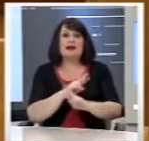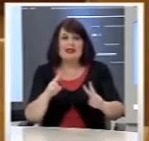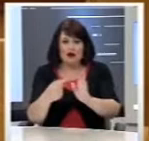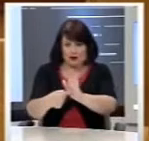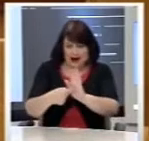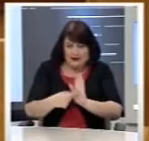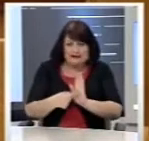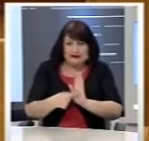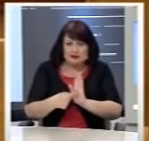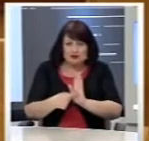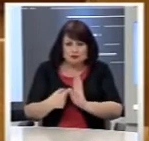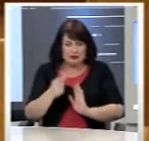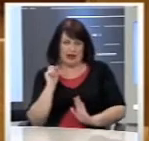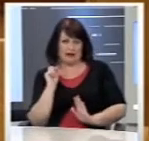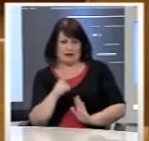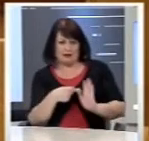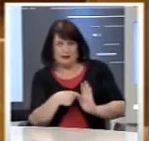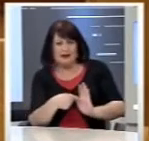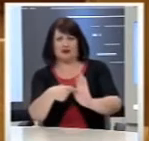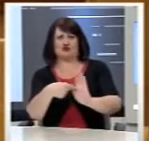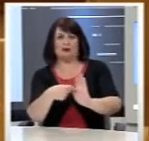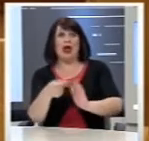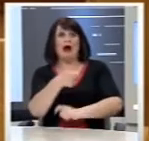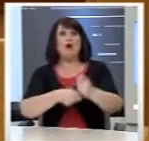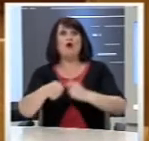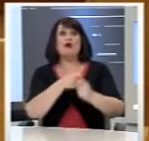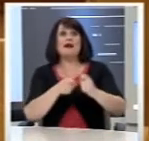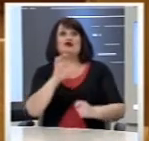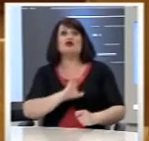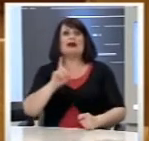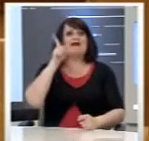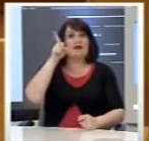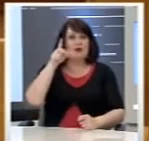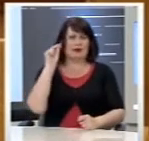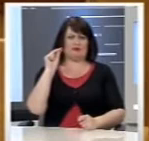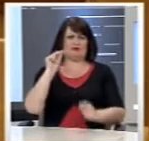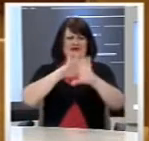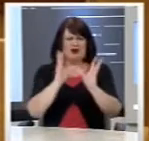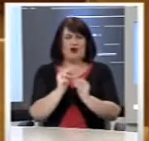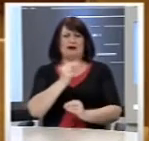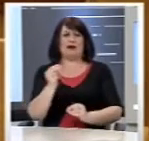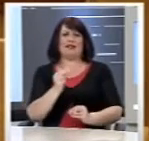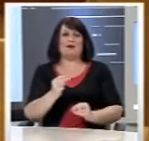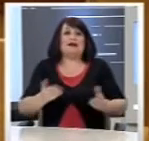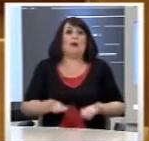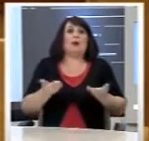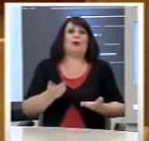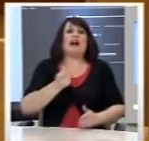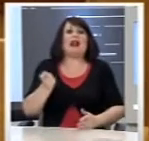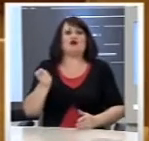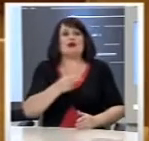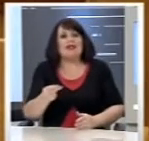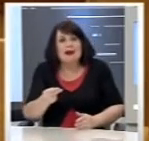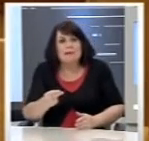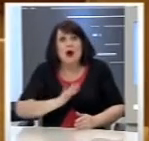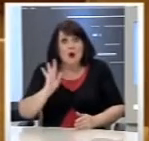προς τις αγορές ότι οι εταίροι πιστωτές είναι πλήρως δεσμευμένοι στην ελάφρυνση του χρέους μόλις